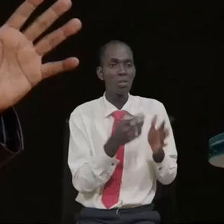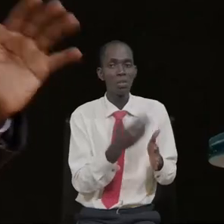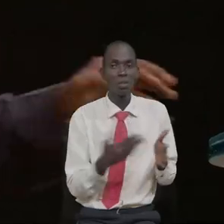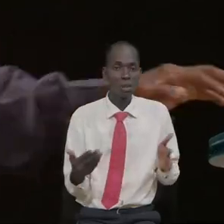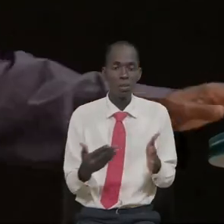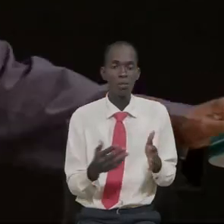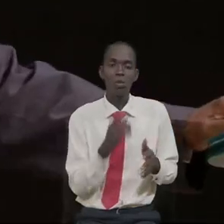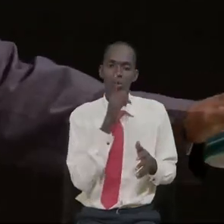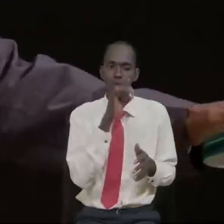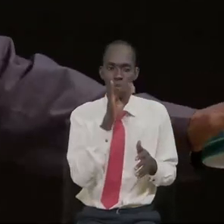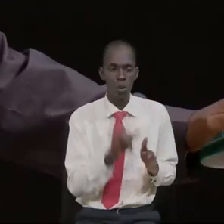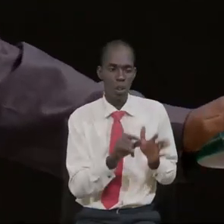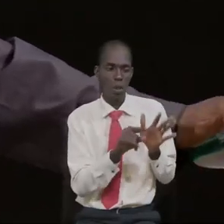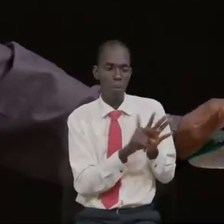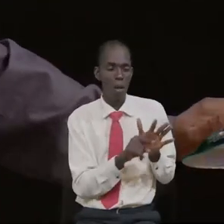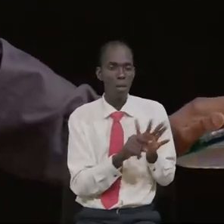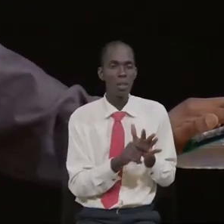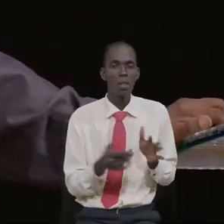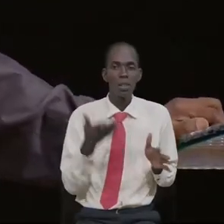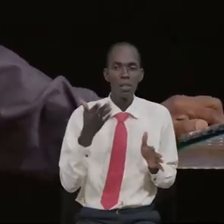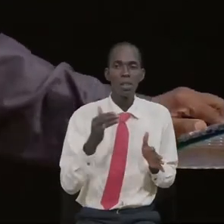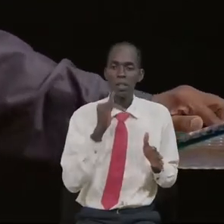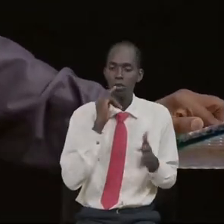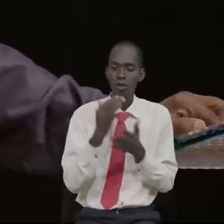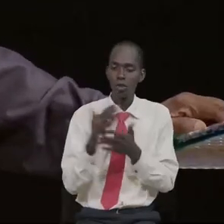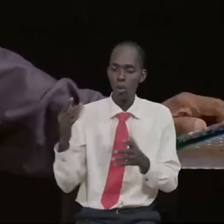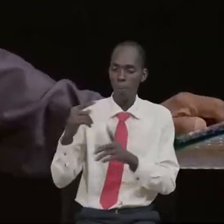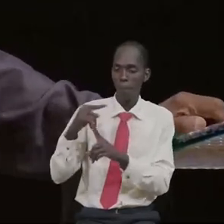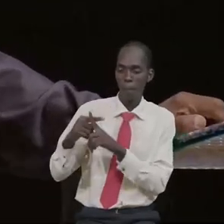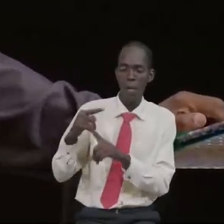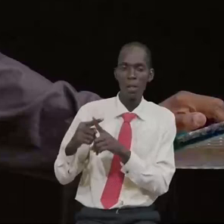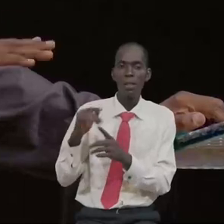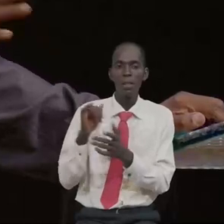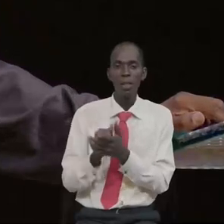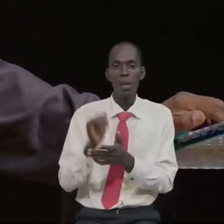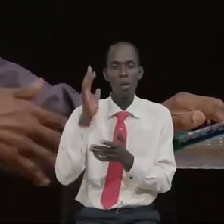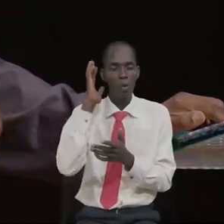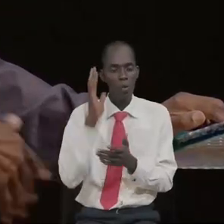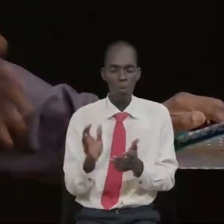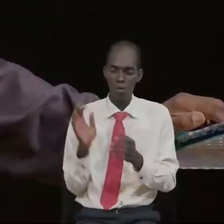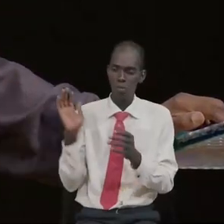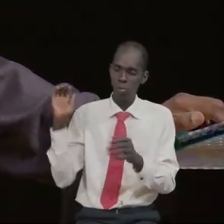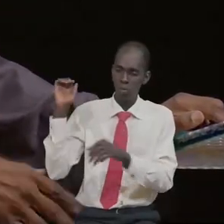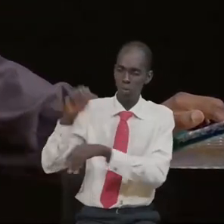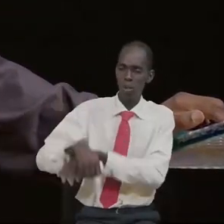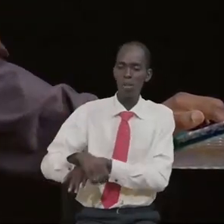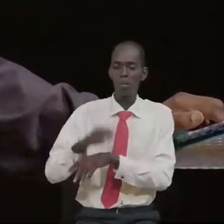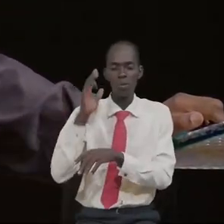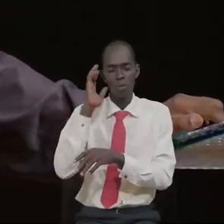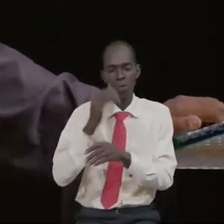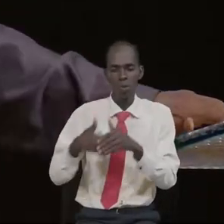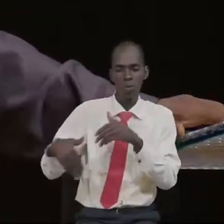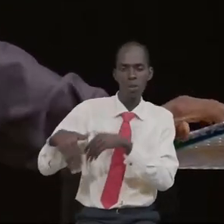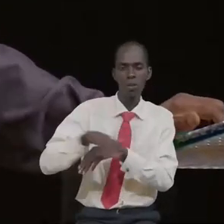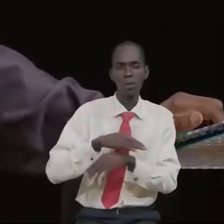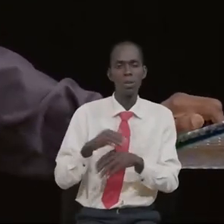apparemment négatif est arrivé, il y a quelque chose de positif qui va submerger, qui va vaincre,